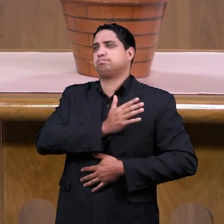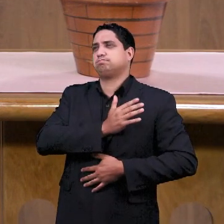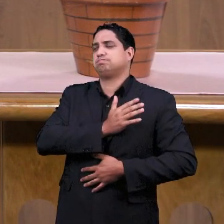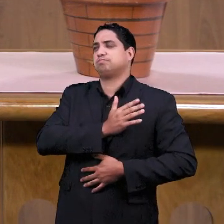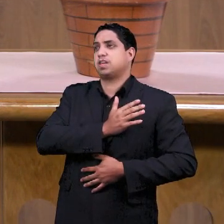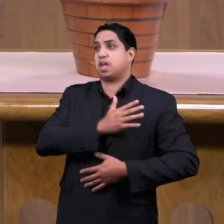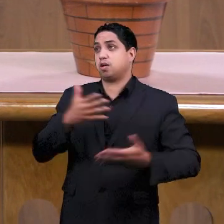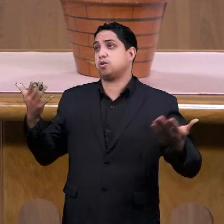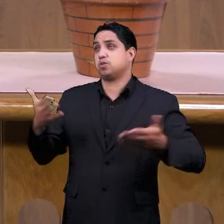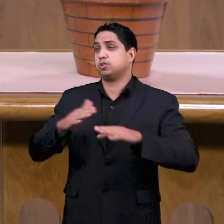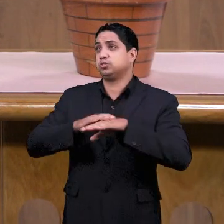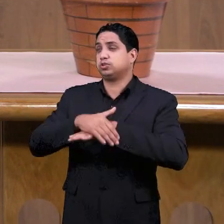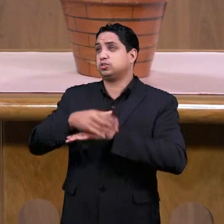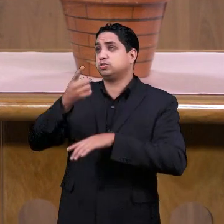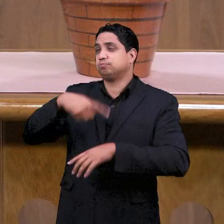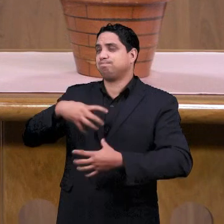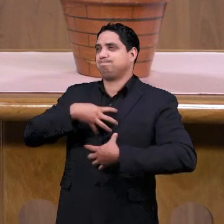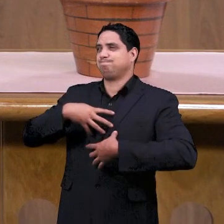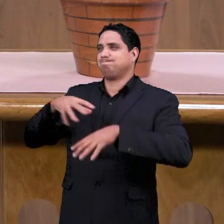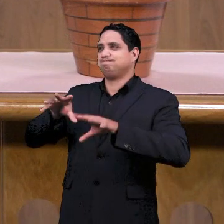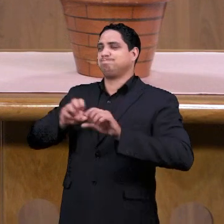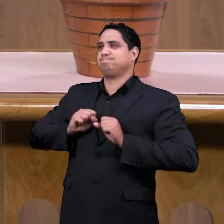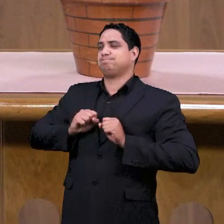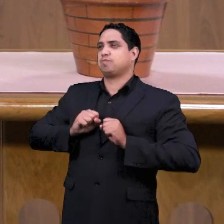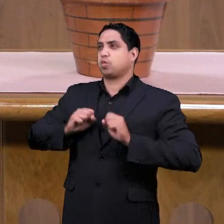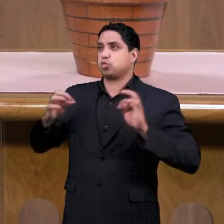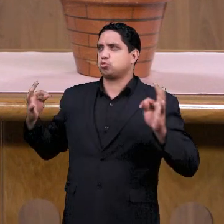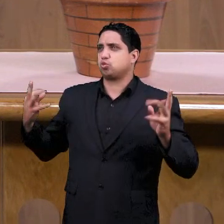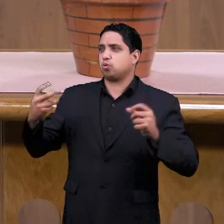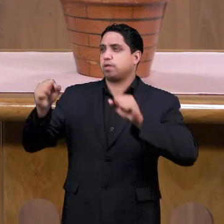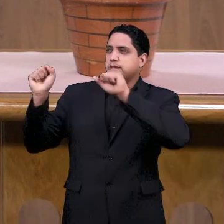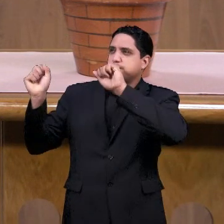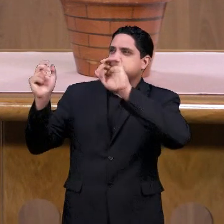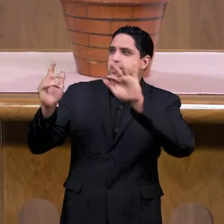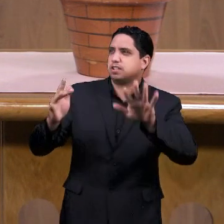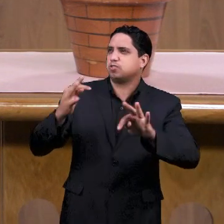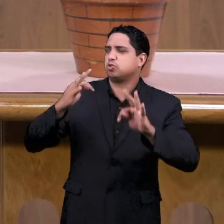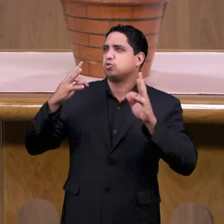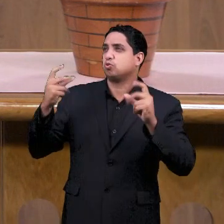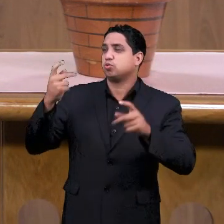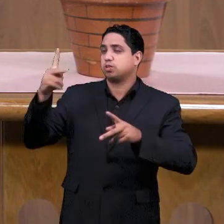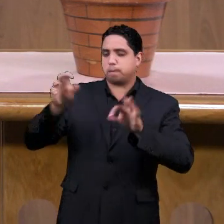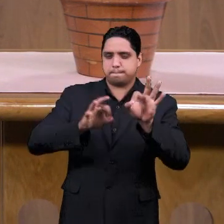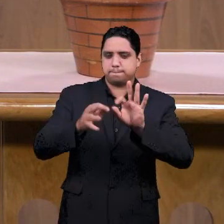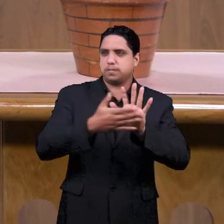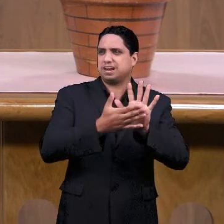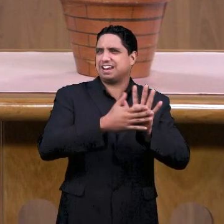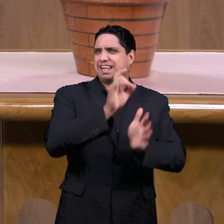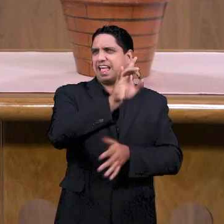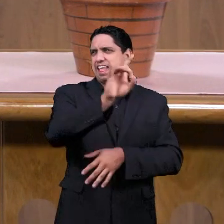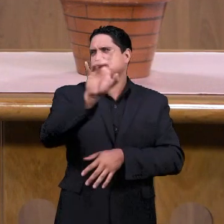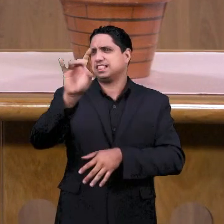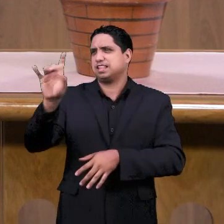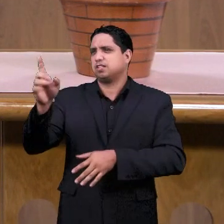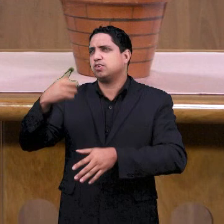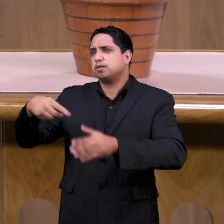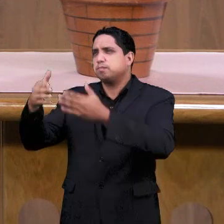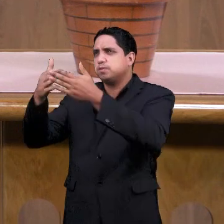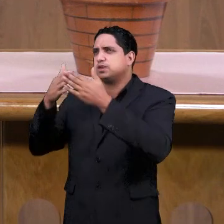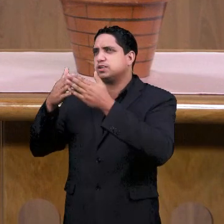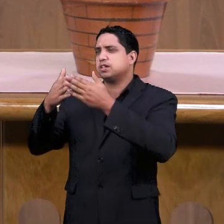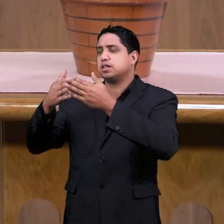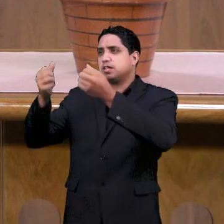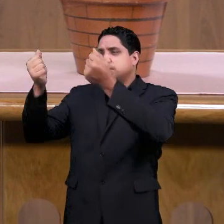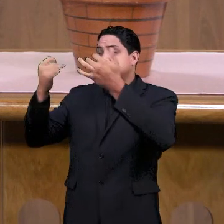нашим сердцам, чтобы мы этим вечером могли получить Твое благословение, Твой проект, чтобы исполнился